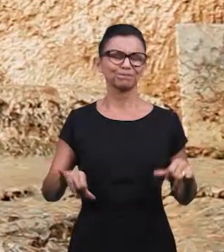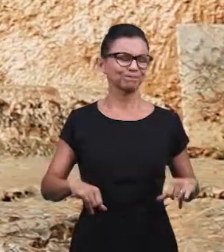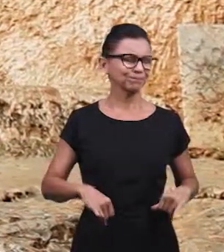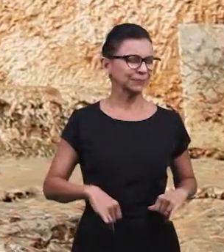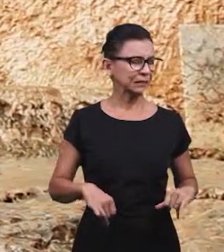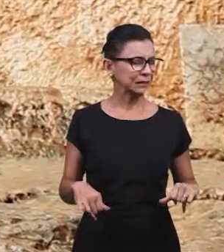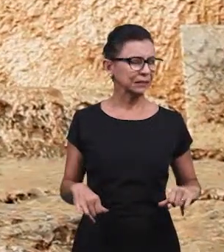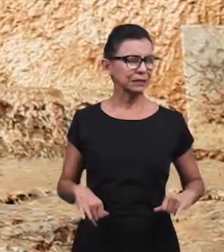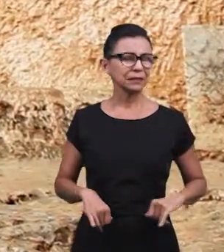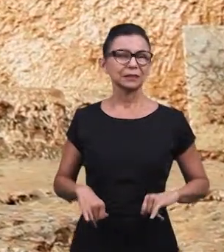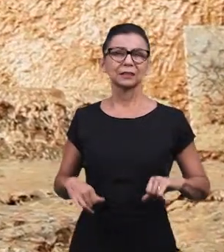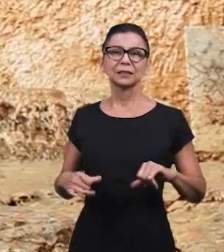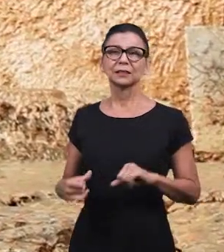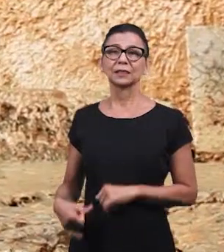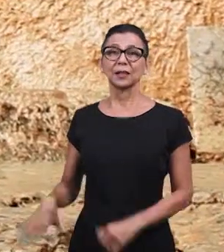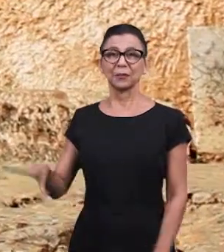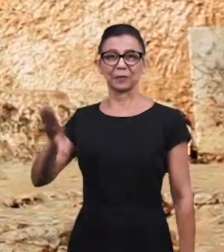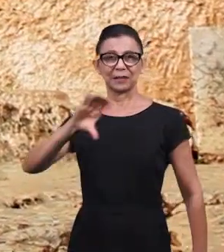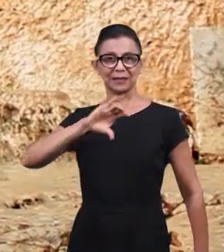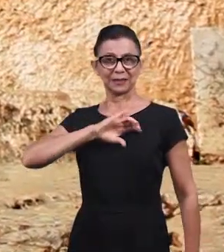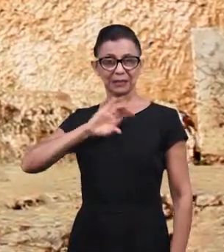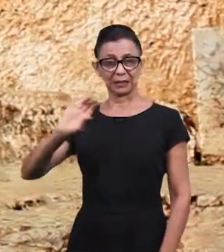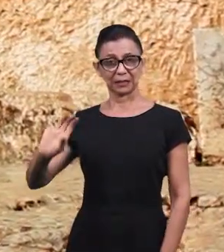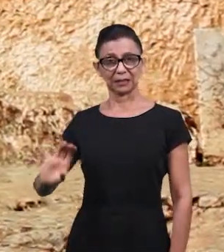Христос пребывает в храме.